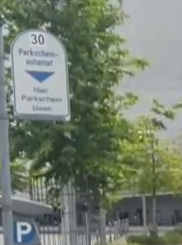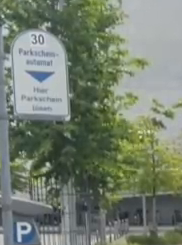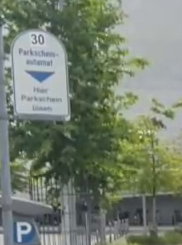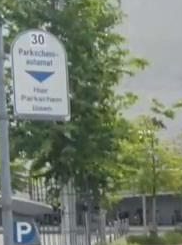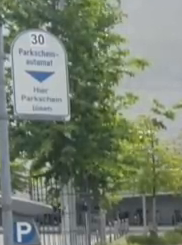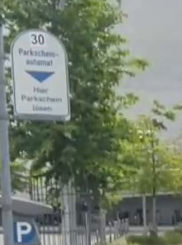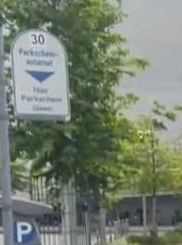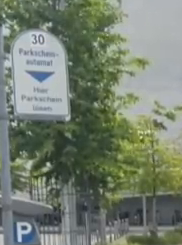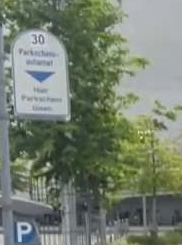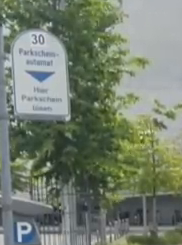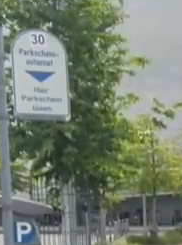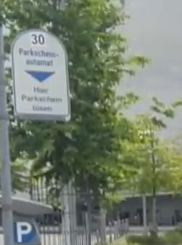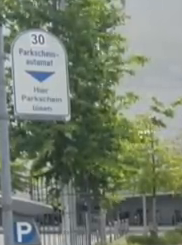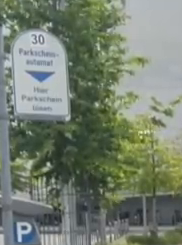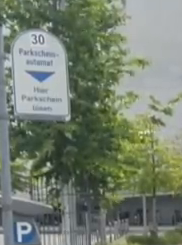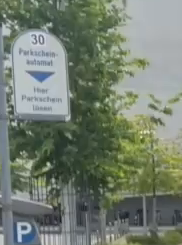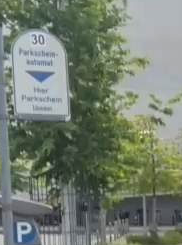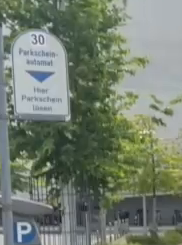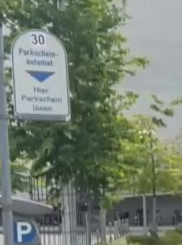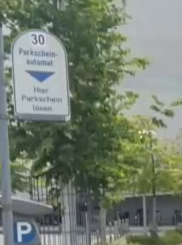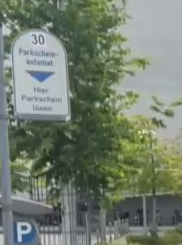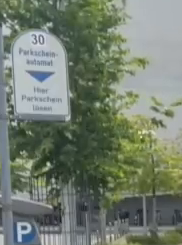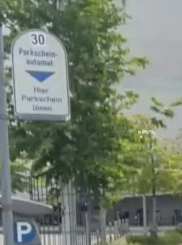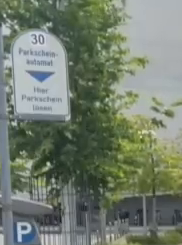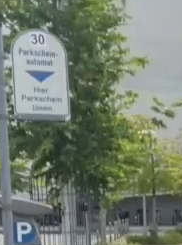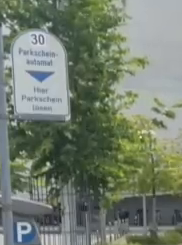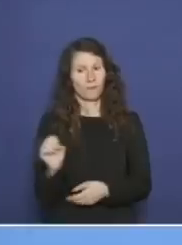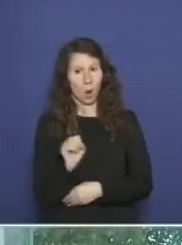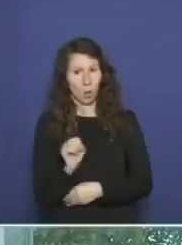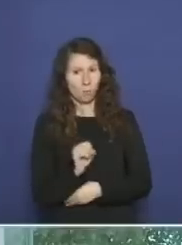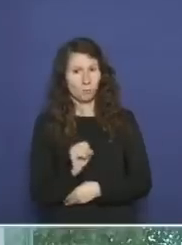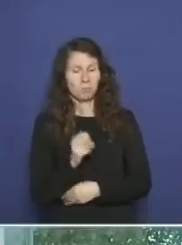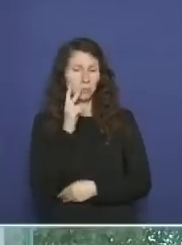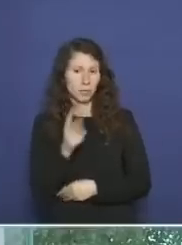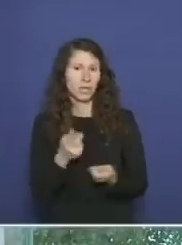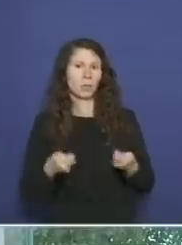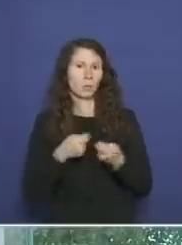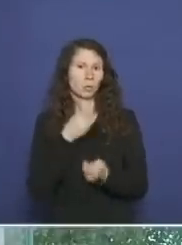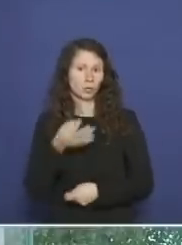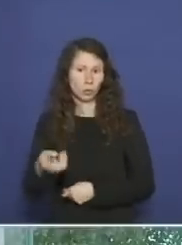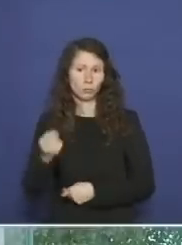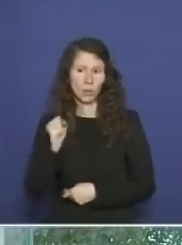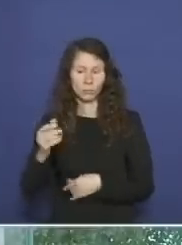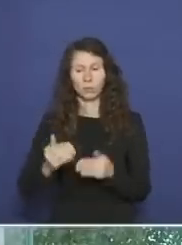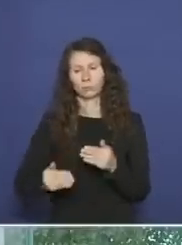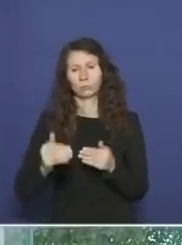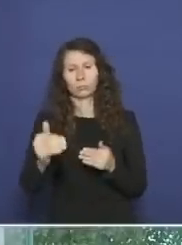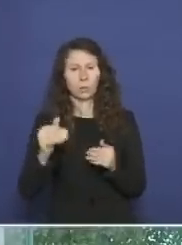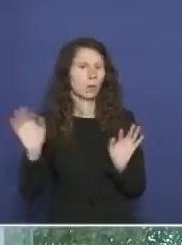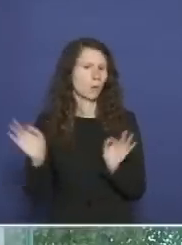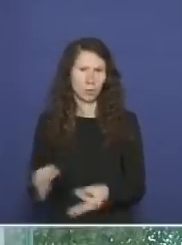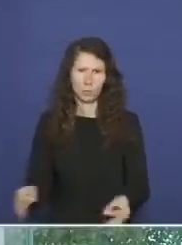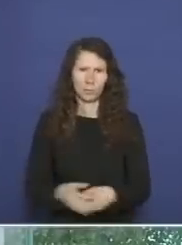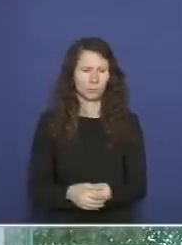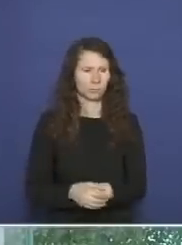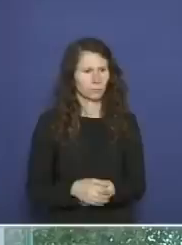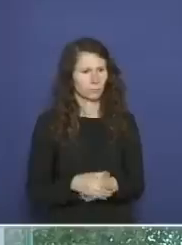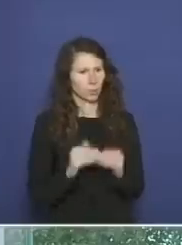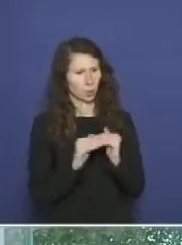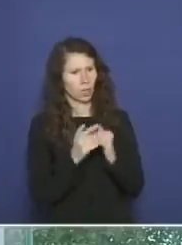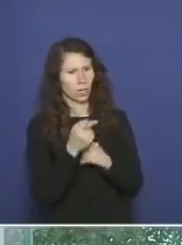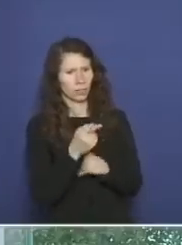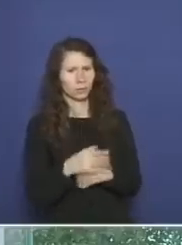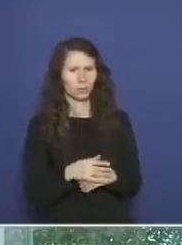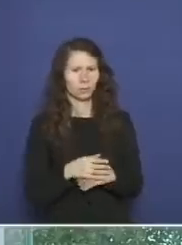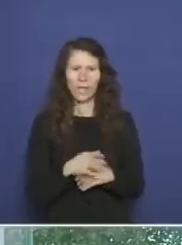Fragen an. Bei den Antworten werde ich herauskürzen, weil die sonst zu lange sind. Herr Kollege. Ja.